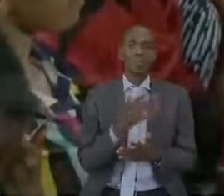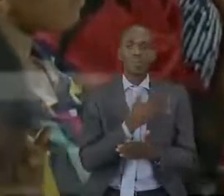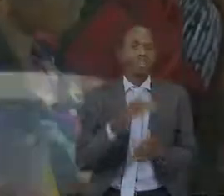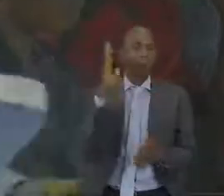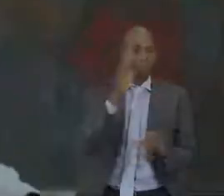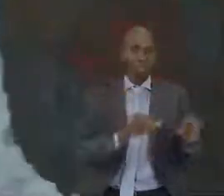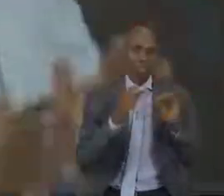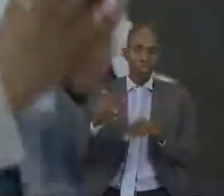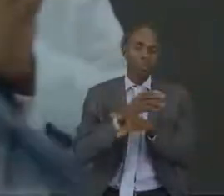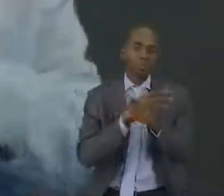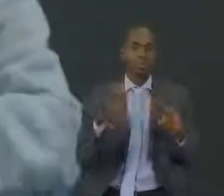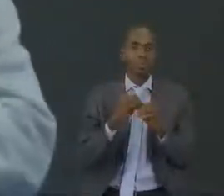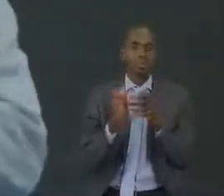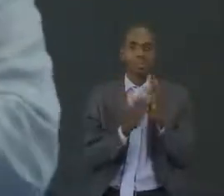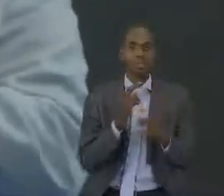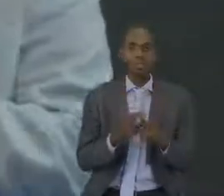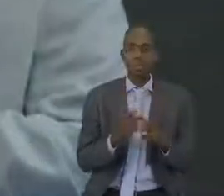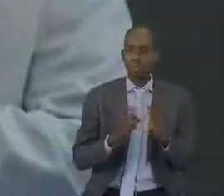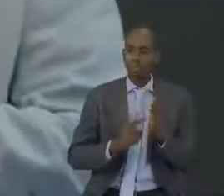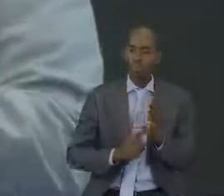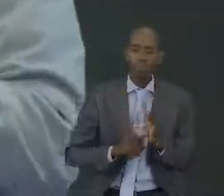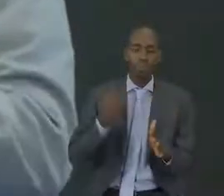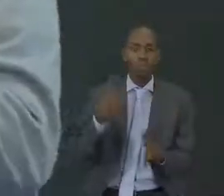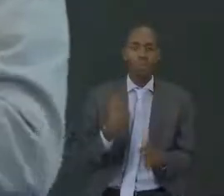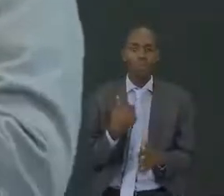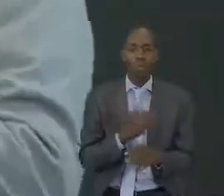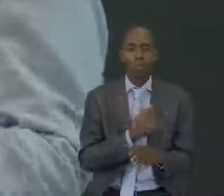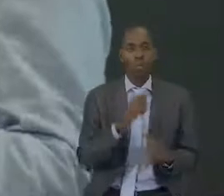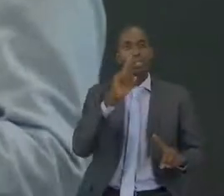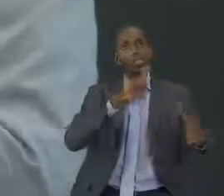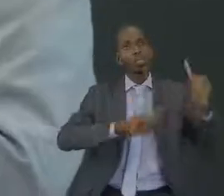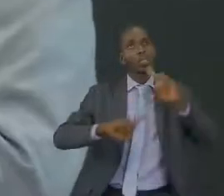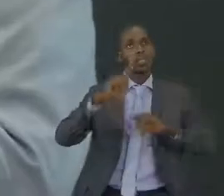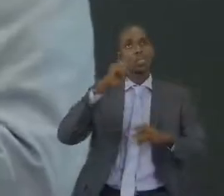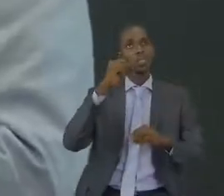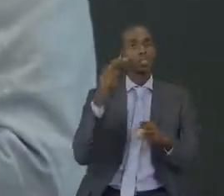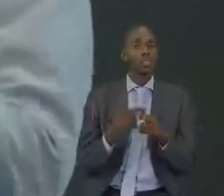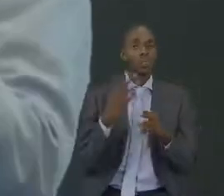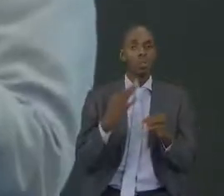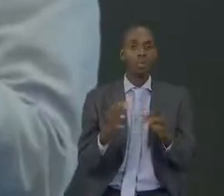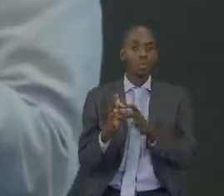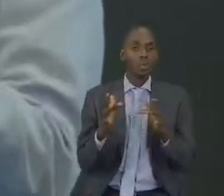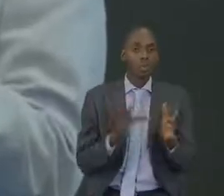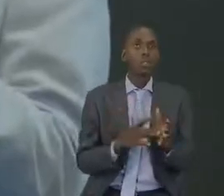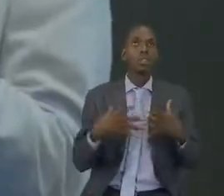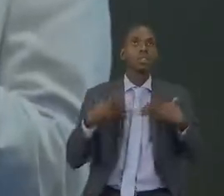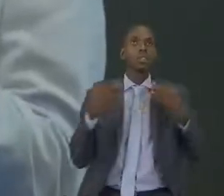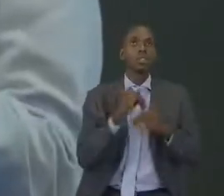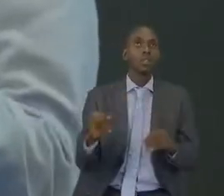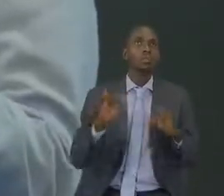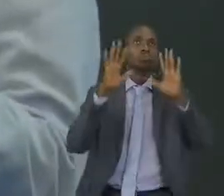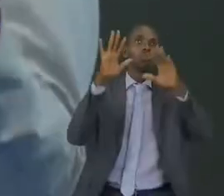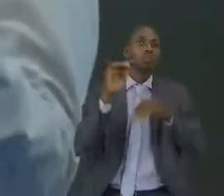t'affranchir. Dès que nous mentionnons le nom de Jésus, la guérison, le miracle,